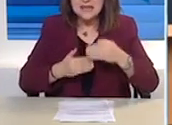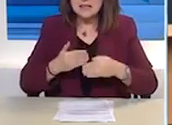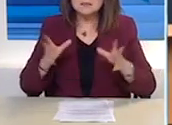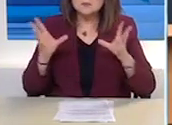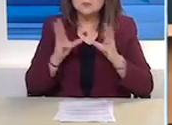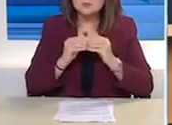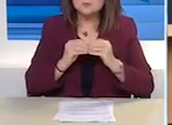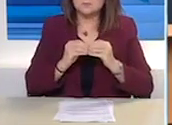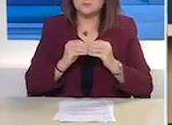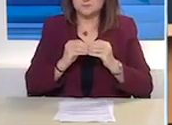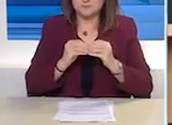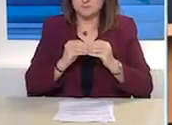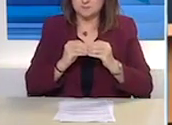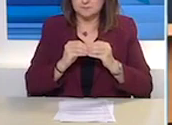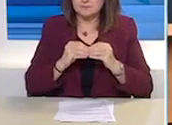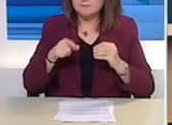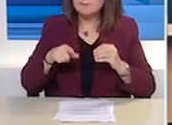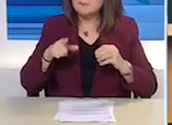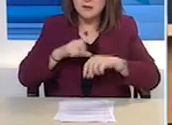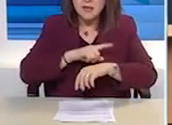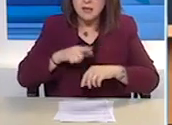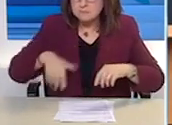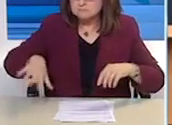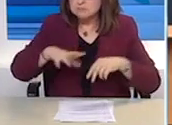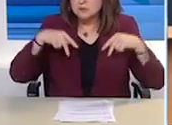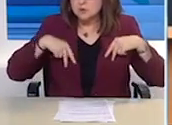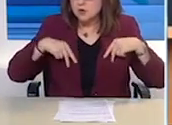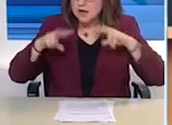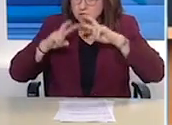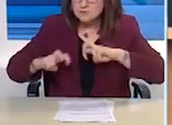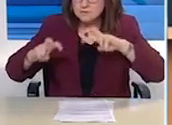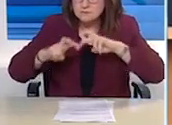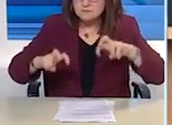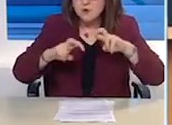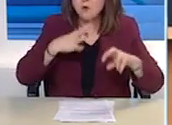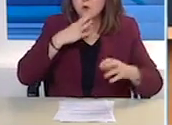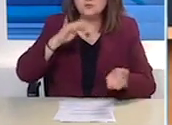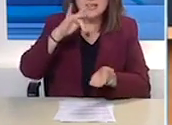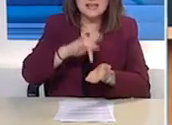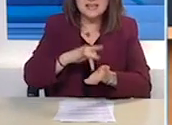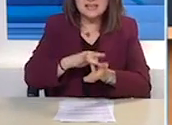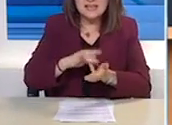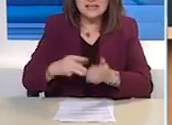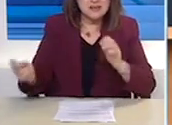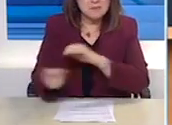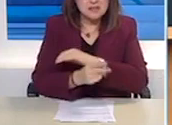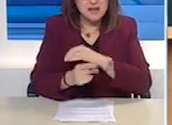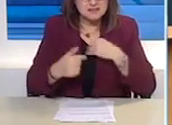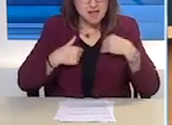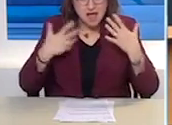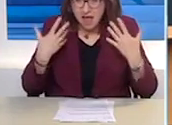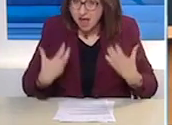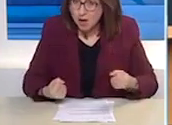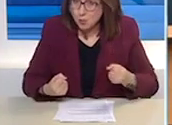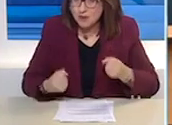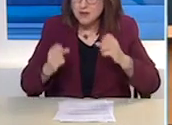περισσότερες δυνατότητες για να διεξάγει μαζικούς ελέγχους, ειδικά σε κλειστές ομάδες όπως τα κέντρα μεταναστών? Έχουν δοθεί άδειες κυκλοφορίας